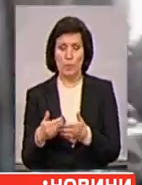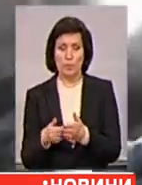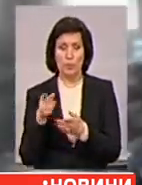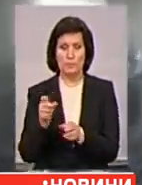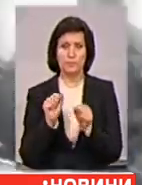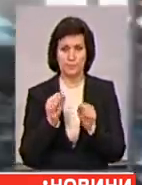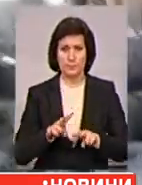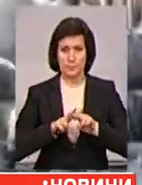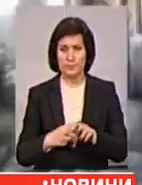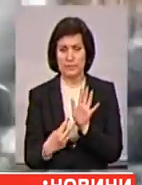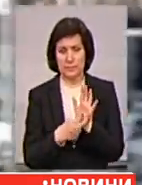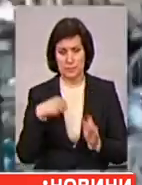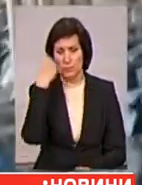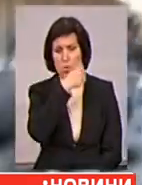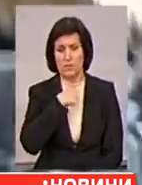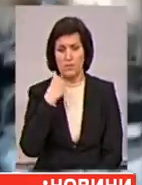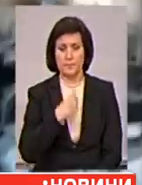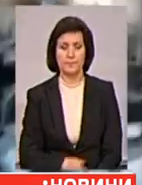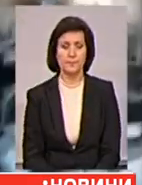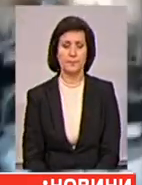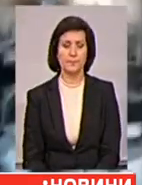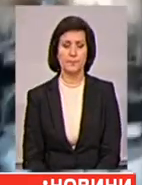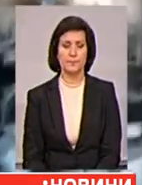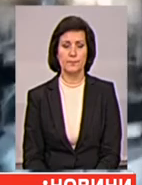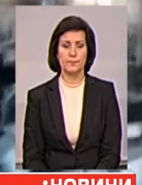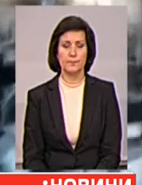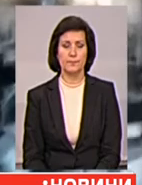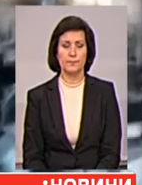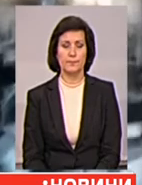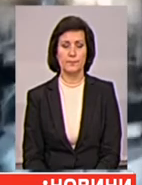загрожує до 7 років позбавлення волі. Анастасія Муратова. Новини на Першому.